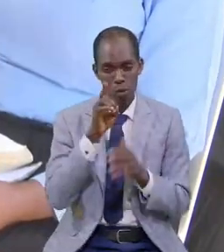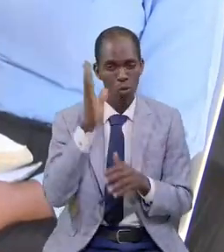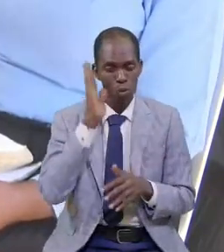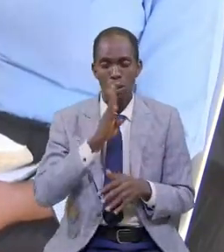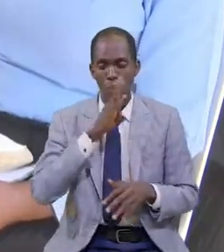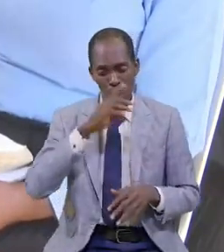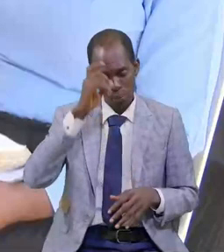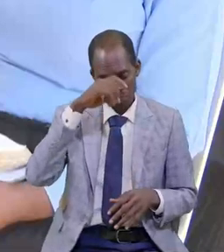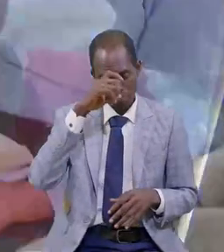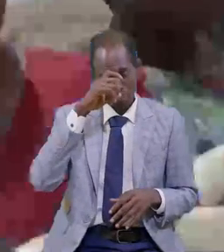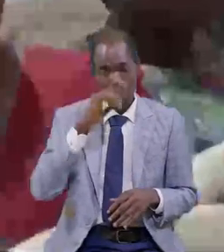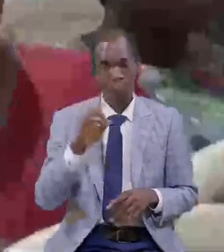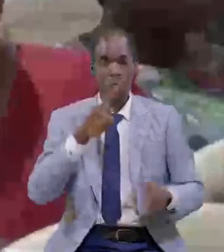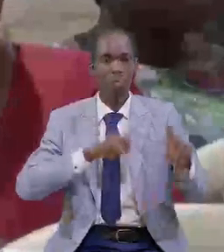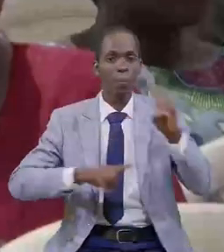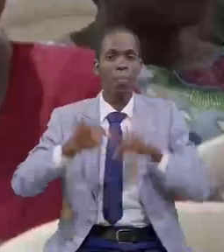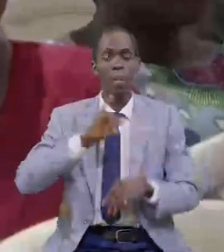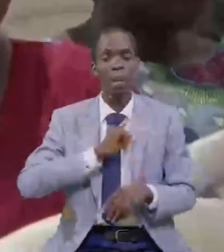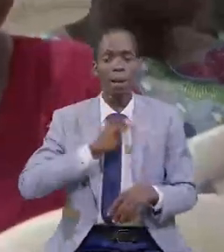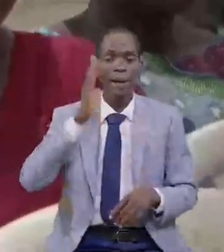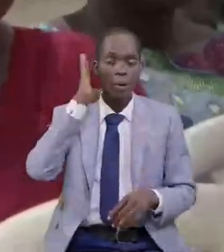sage je serai